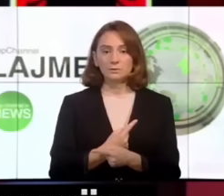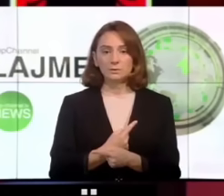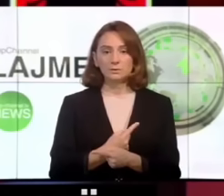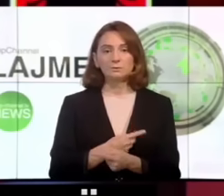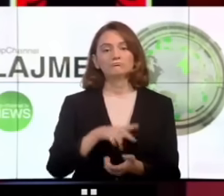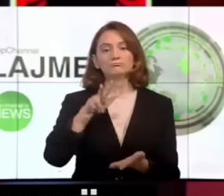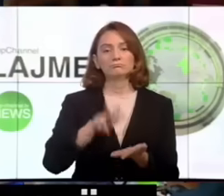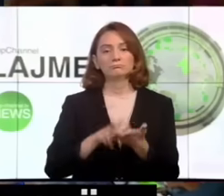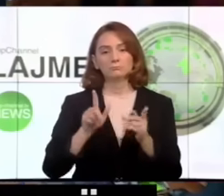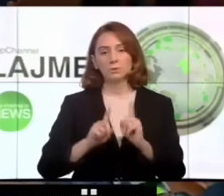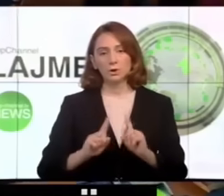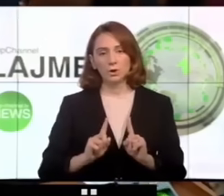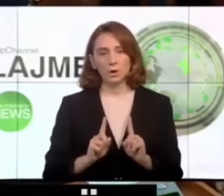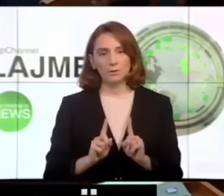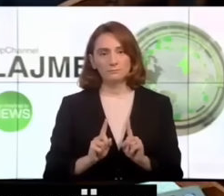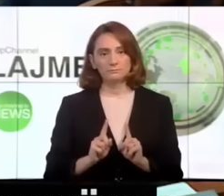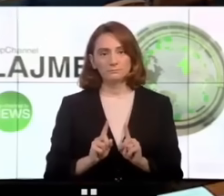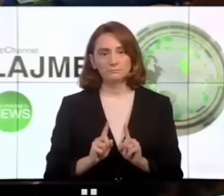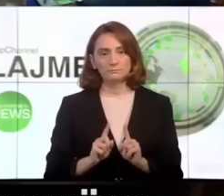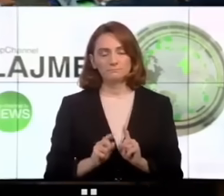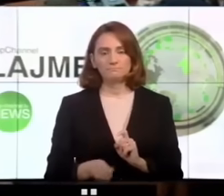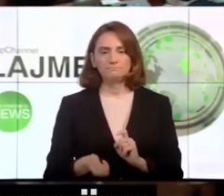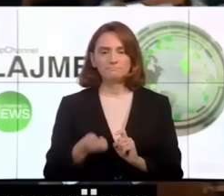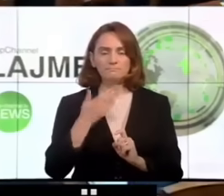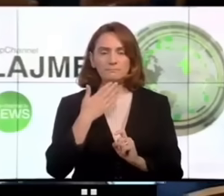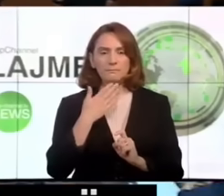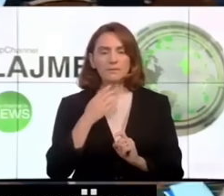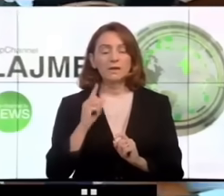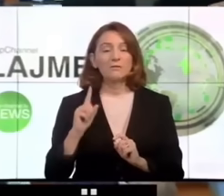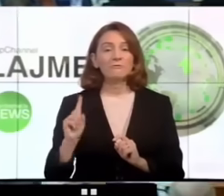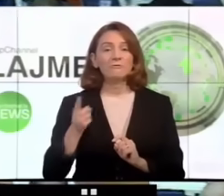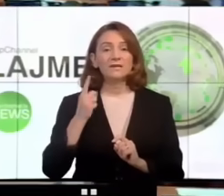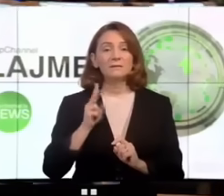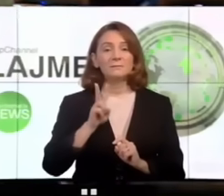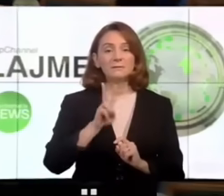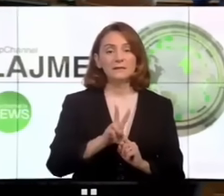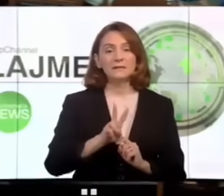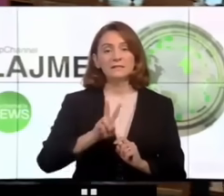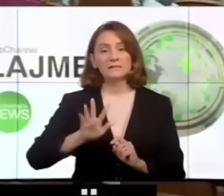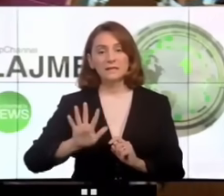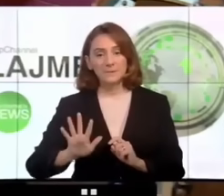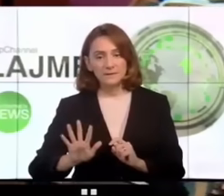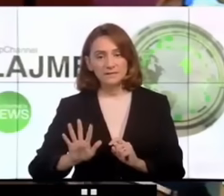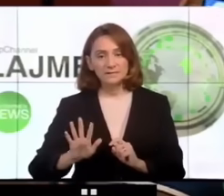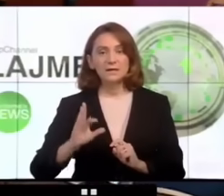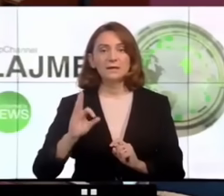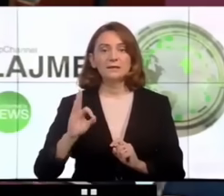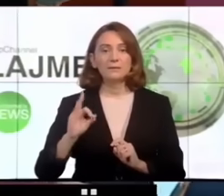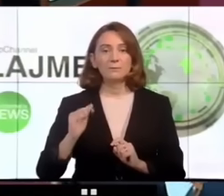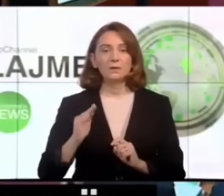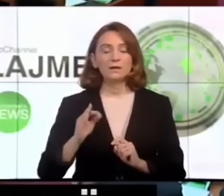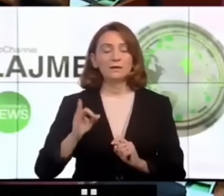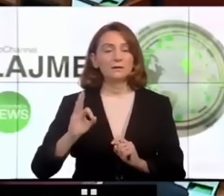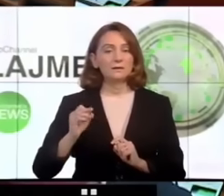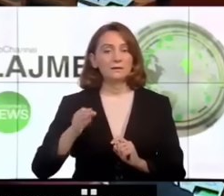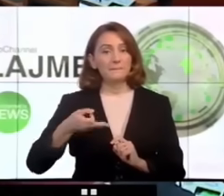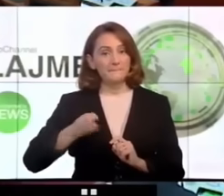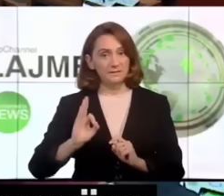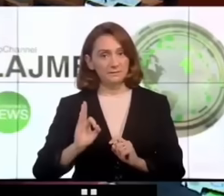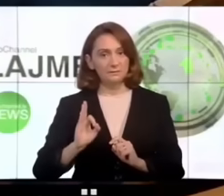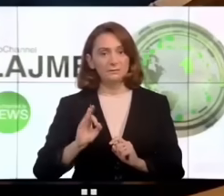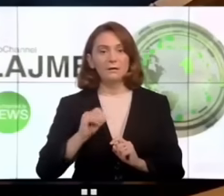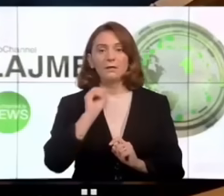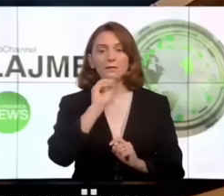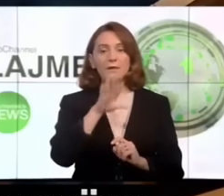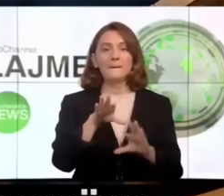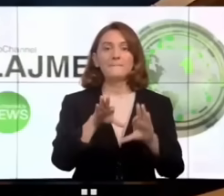nuk miratohet. Proqures në kushtetuese ishin vetëm 25 deputetë të opozitës, 65 prej deputetëve socialistë